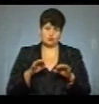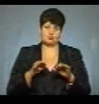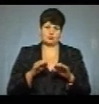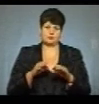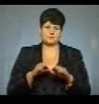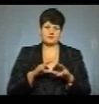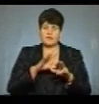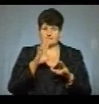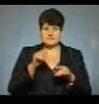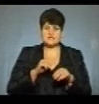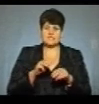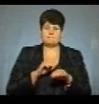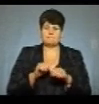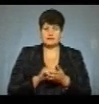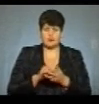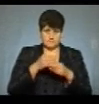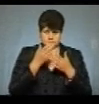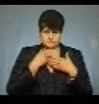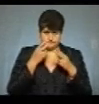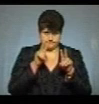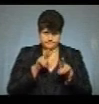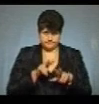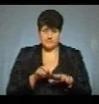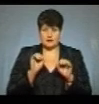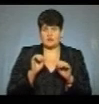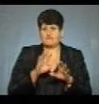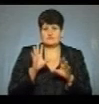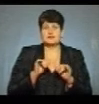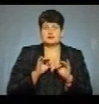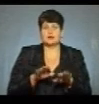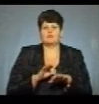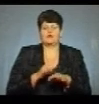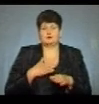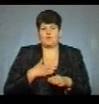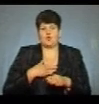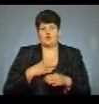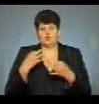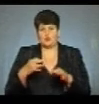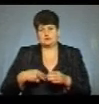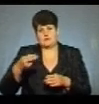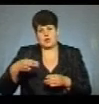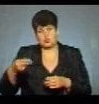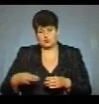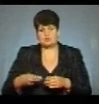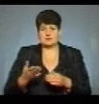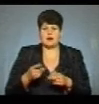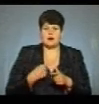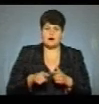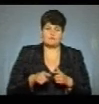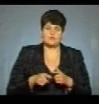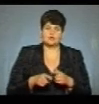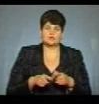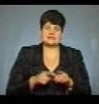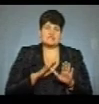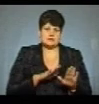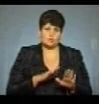всі негласні слідчі дії проводяться з мого дозволу, з моєї резолюції або з резолюції моїх